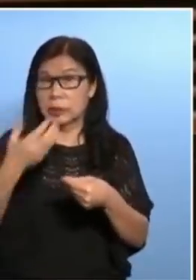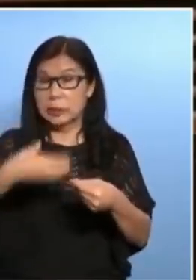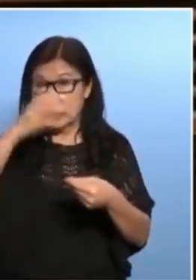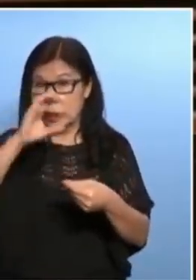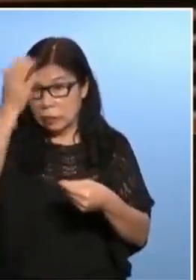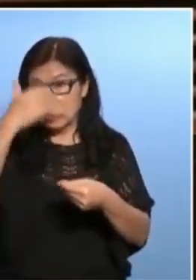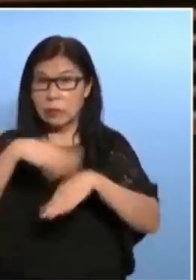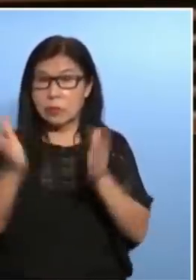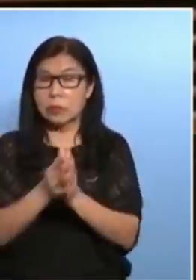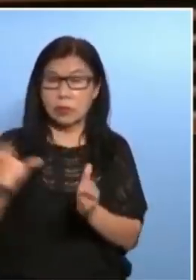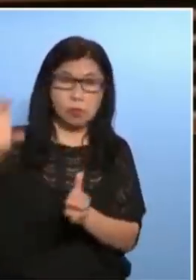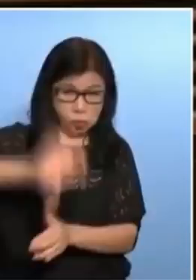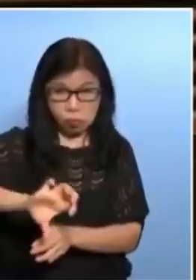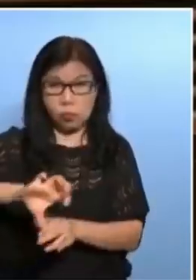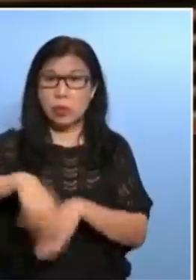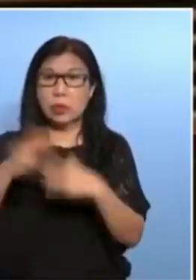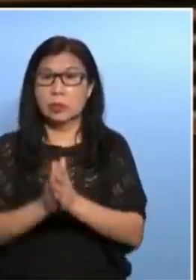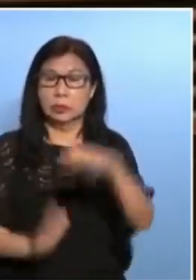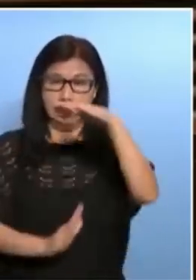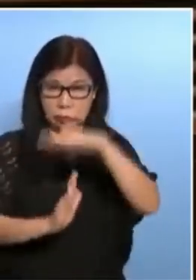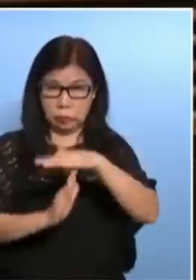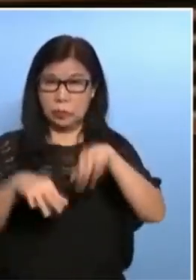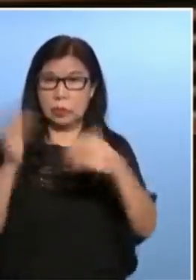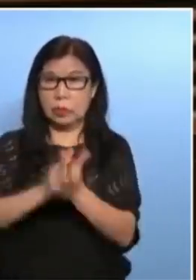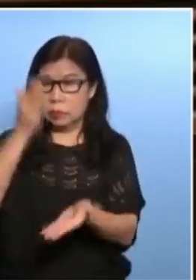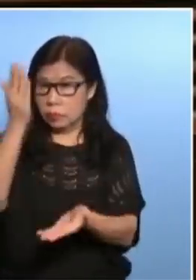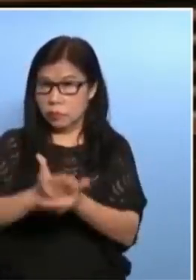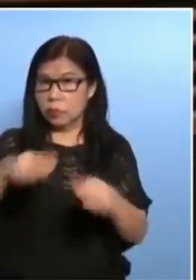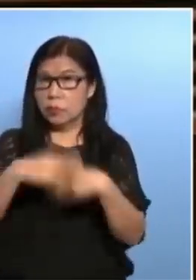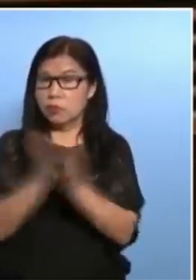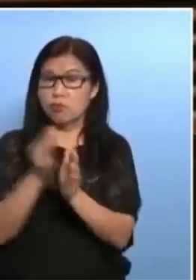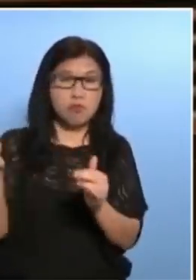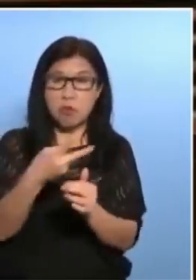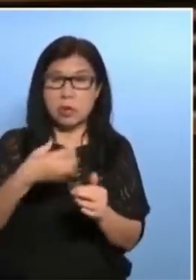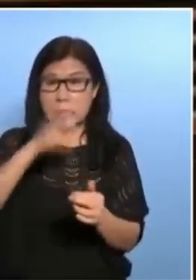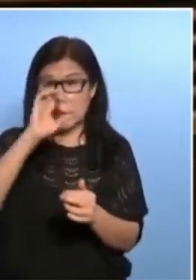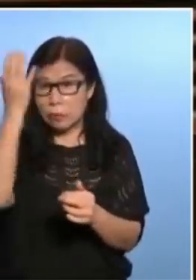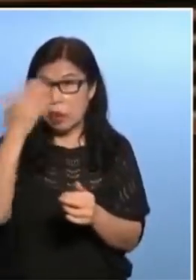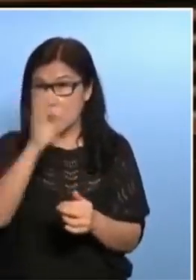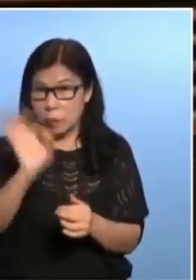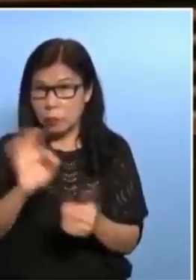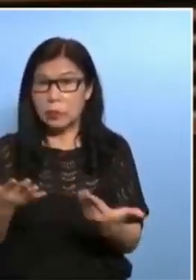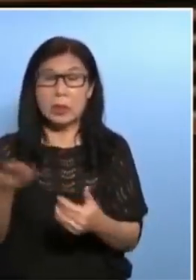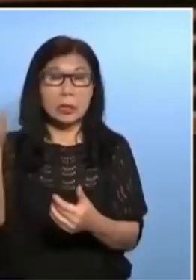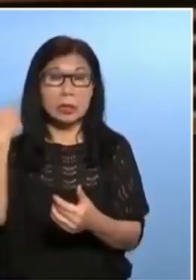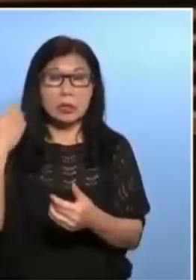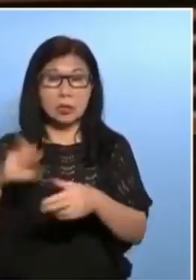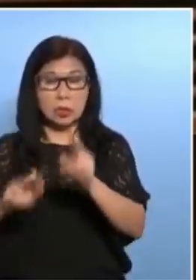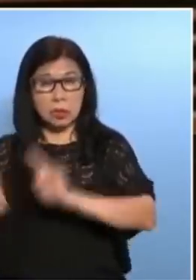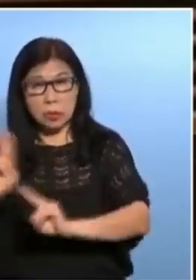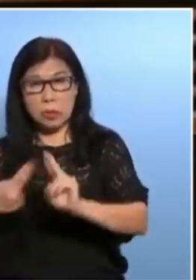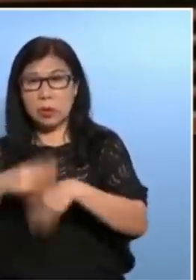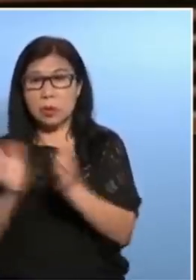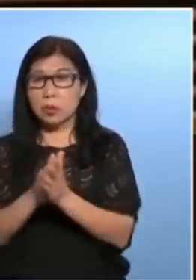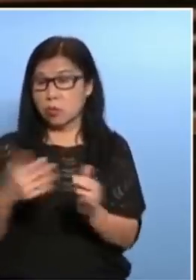酒之後就倒轉個杯，從此滴酒不沾。主席，一個古代專